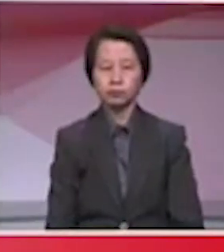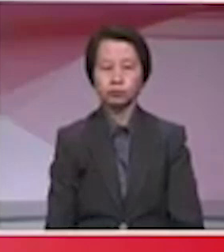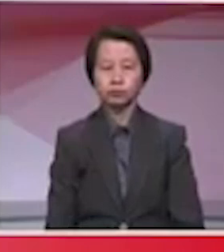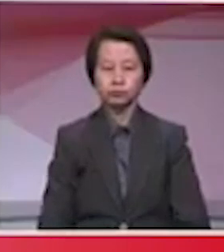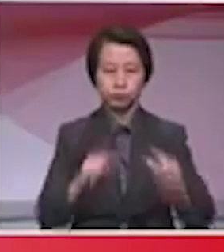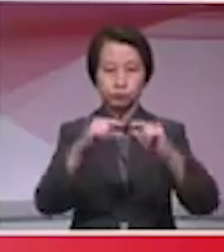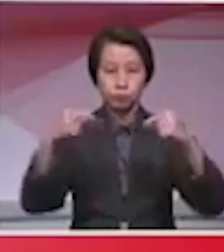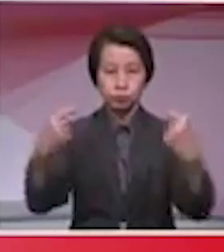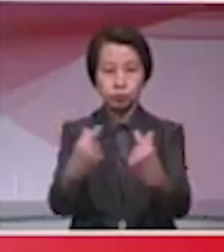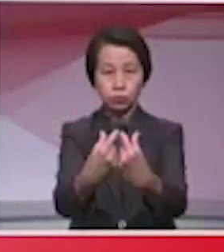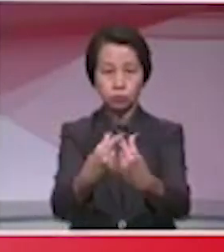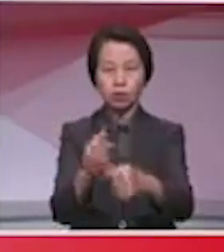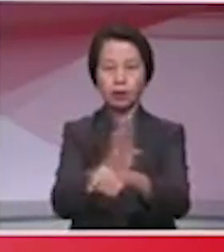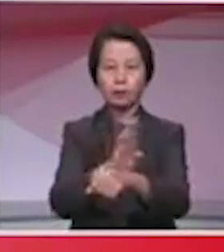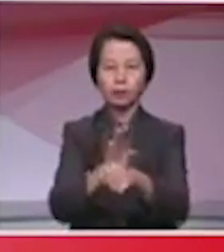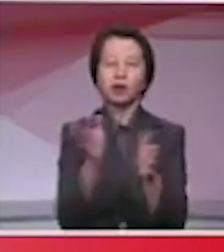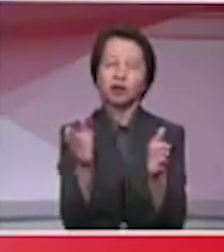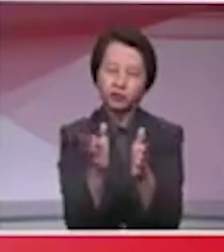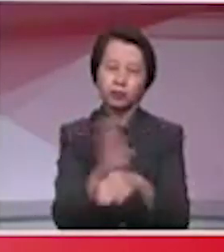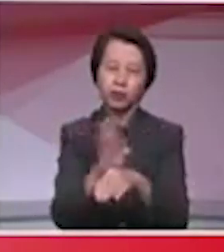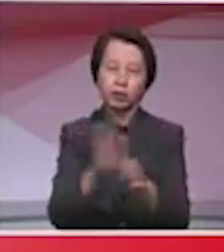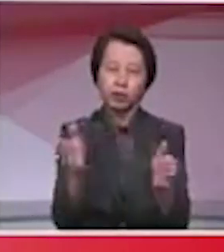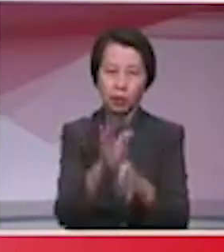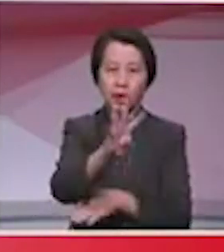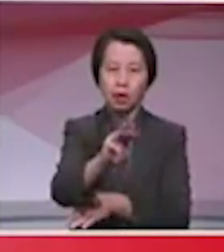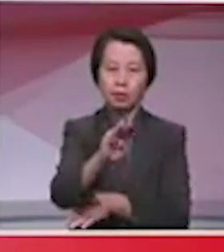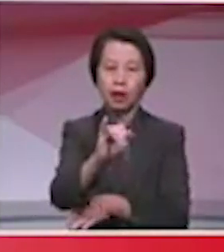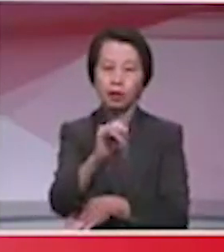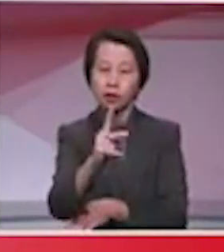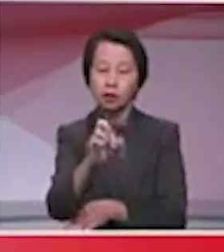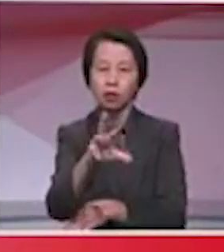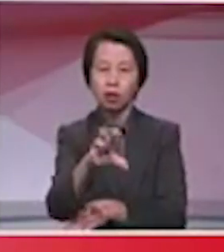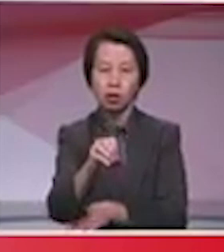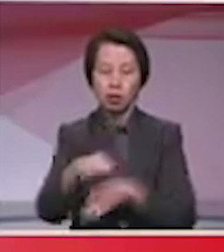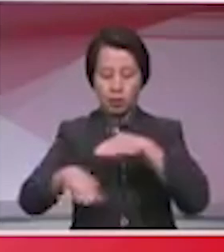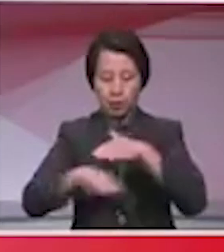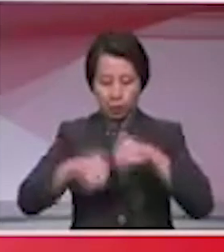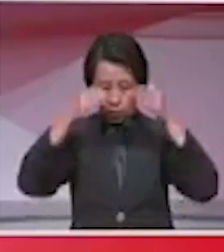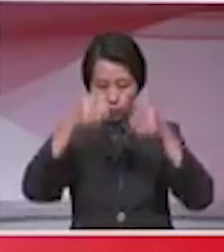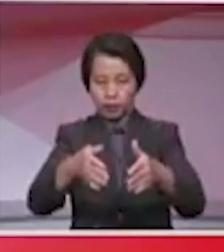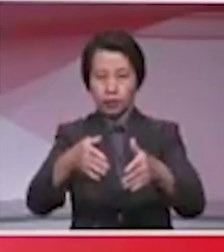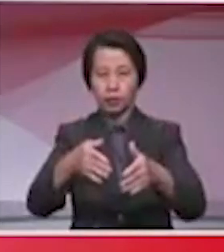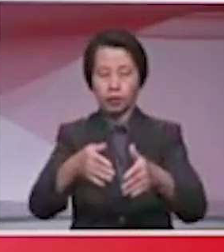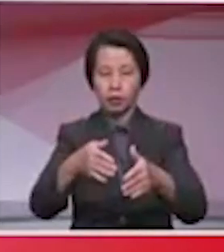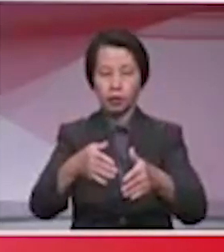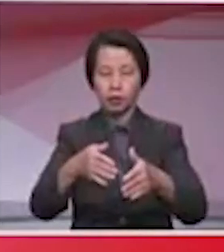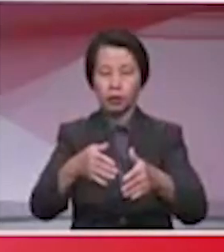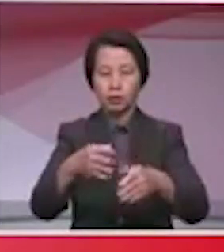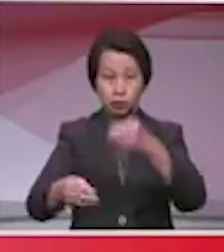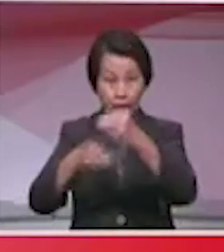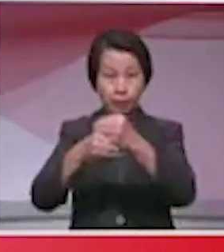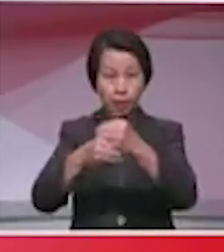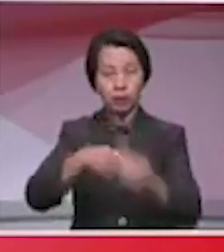Kepada golongan peniaga mikro di bawah pakej prihatin PKS tambahan, kerajaan telah